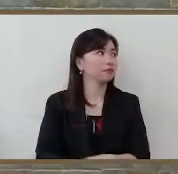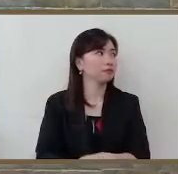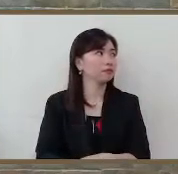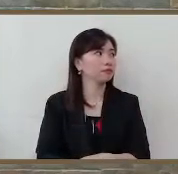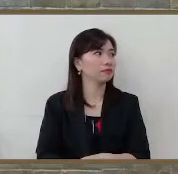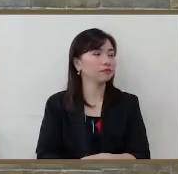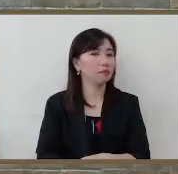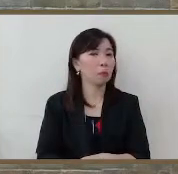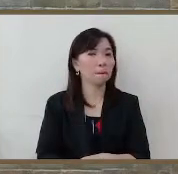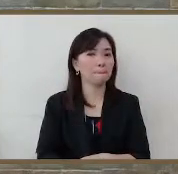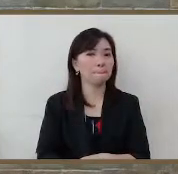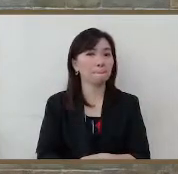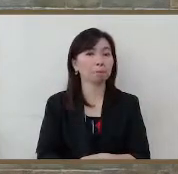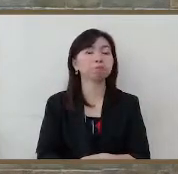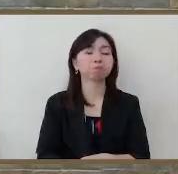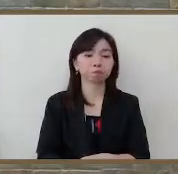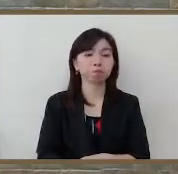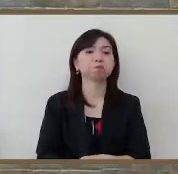simple treasure.